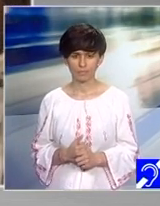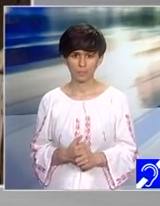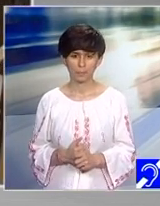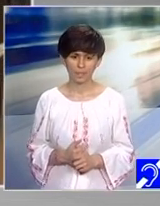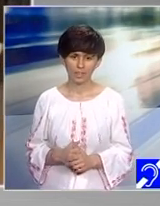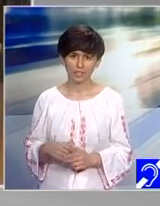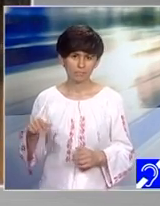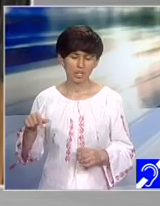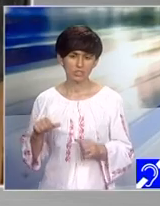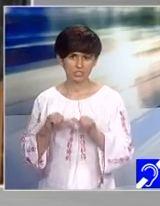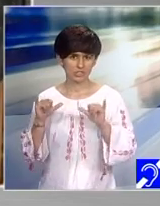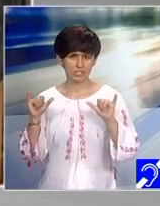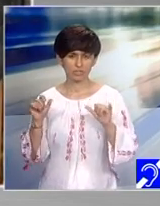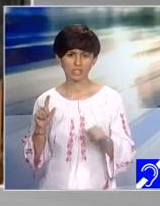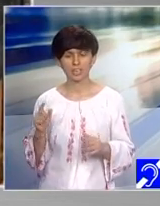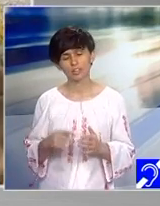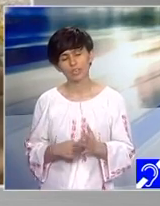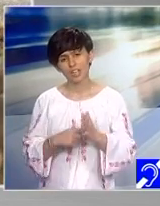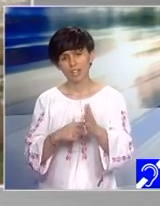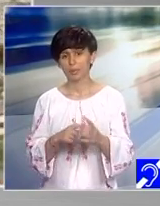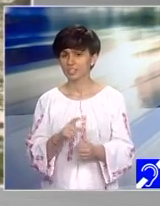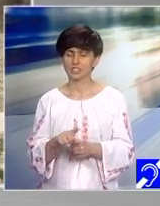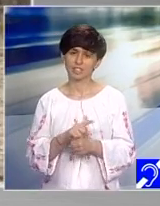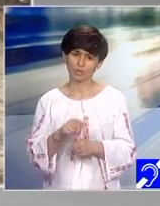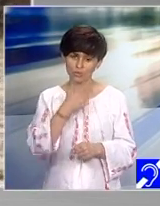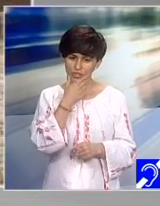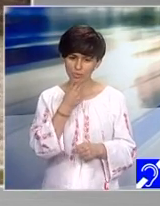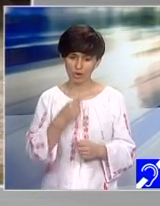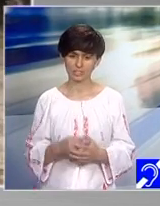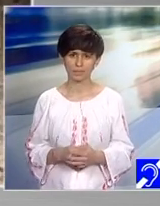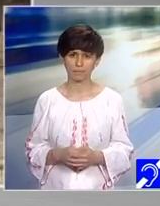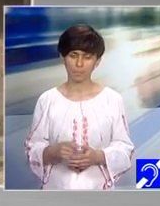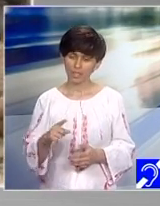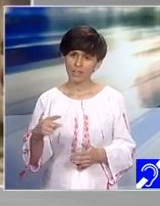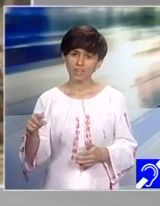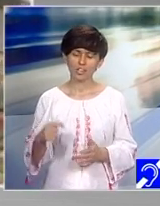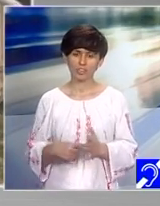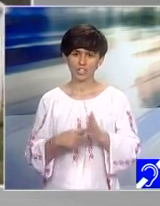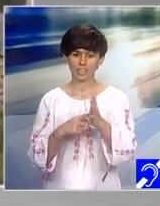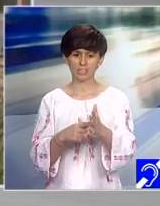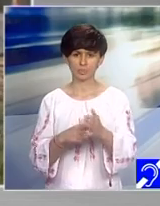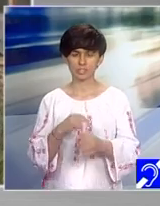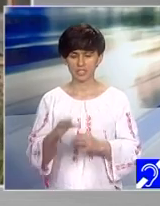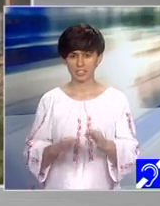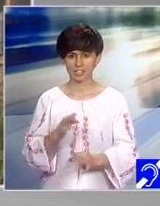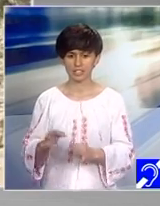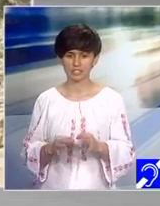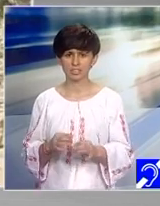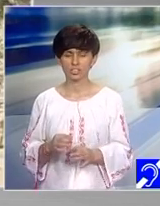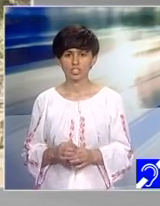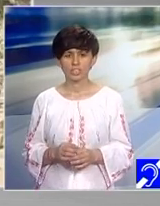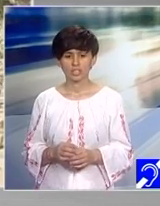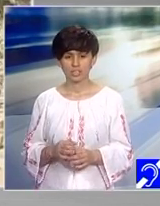chiar lucruri, toate sunt frumoase. Și... Dar dumneavoastră ați adus tradițiile și obiceiurile în centrul Clujului și vă